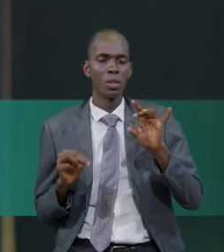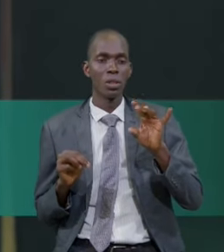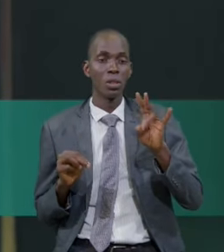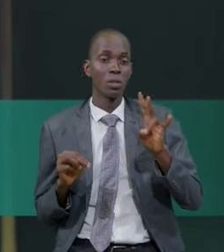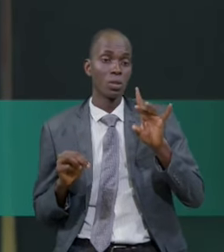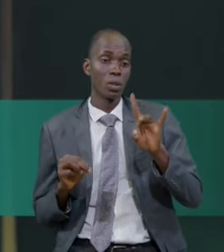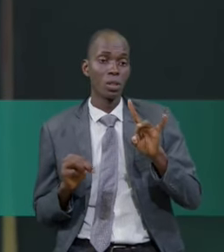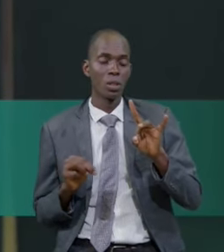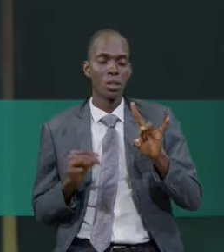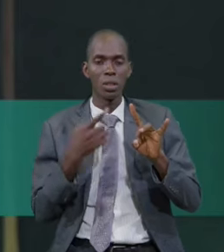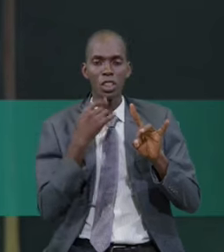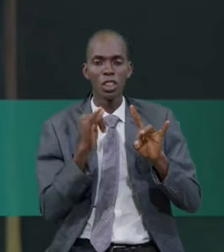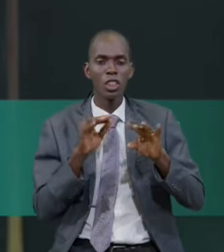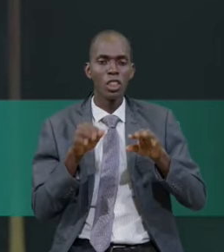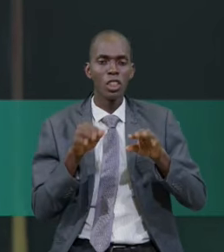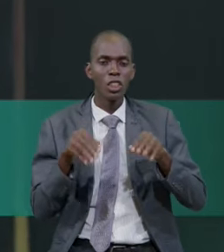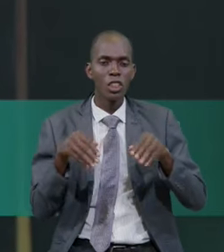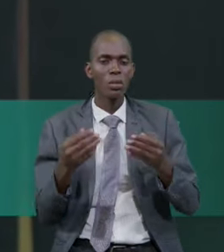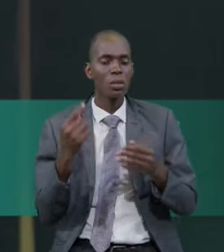Psaume 78.